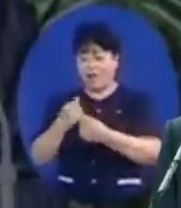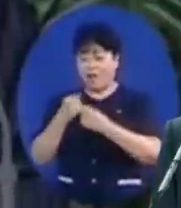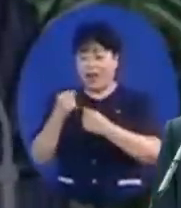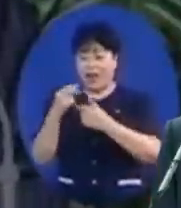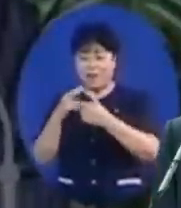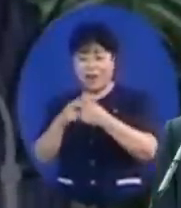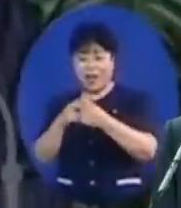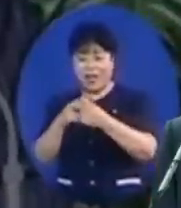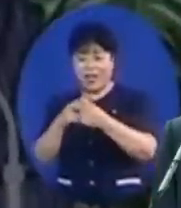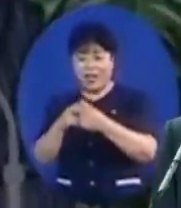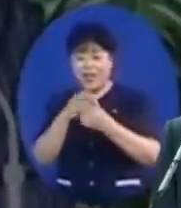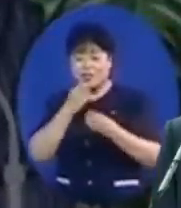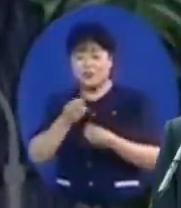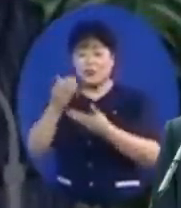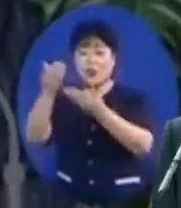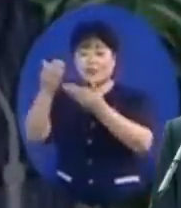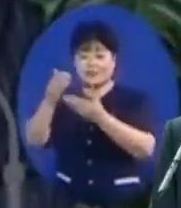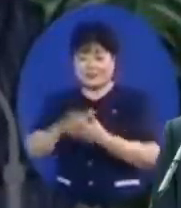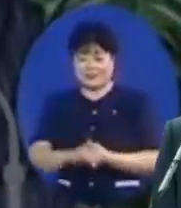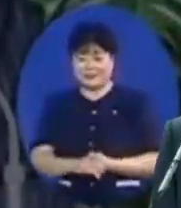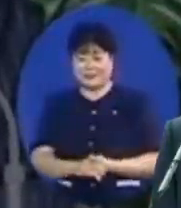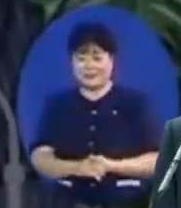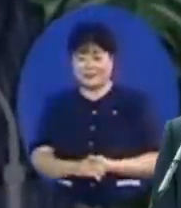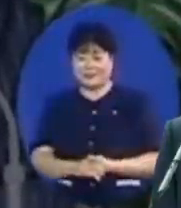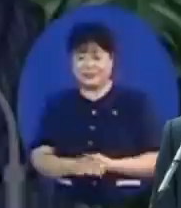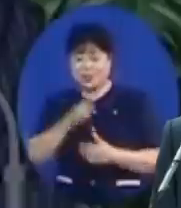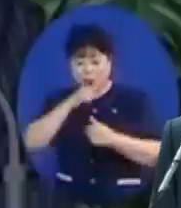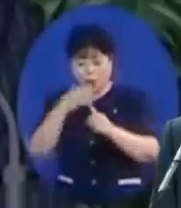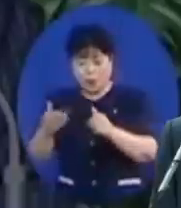건강과 축복은